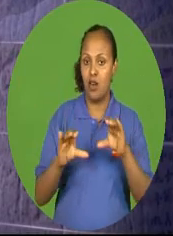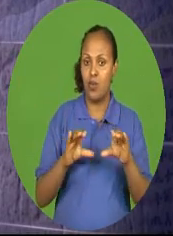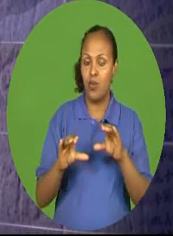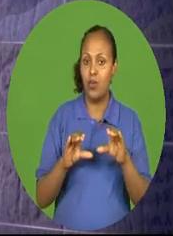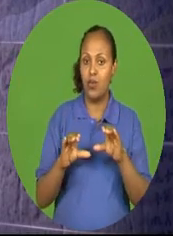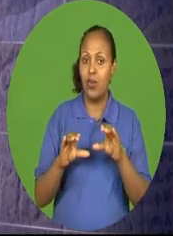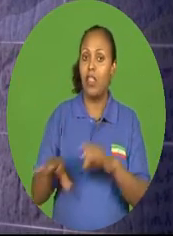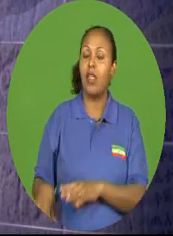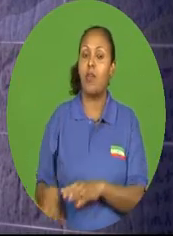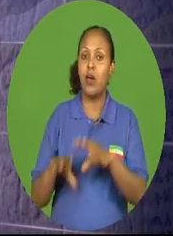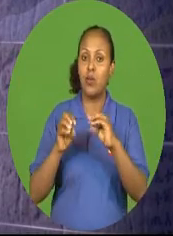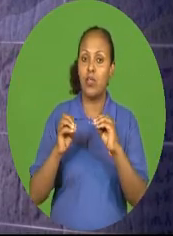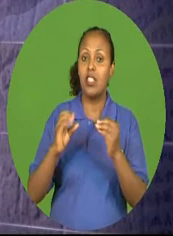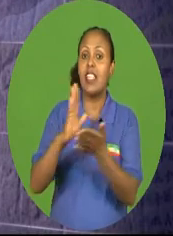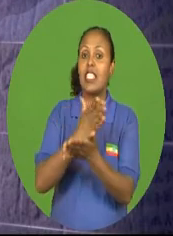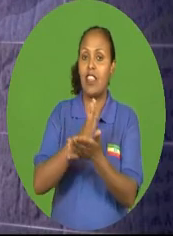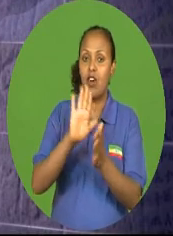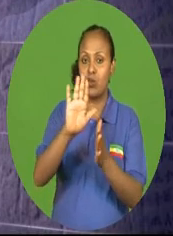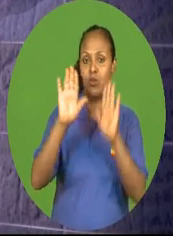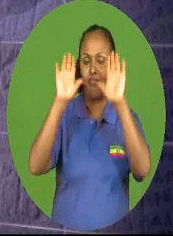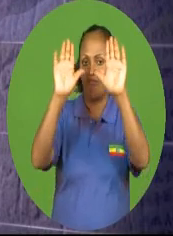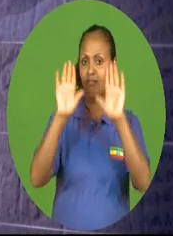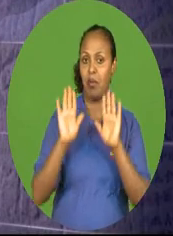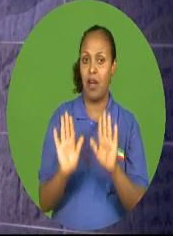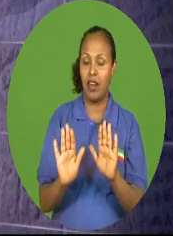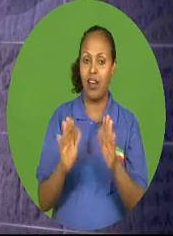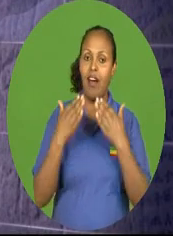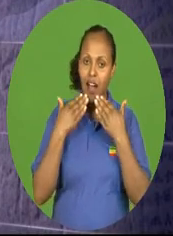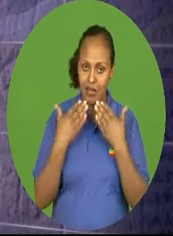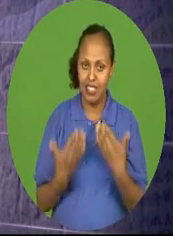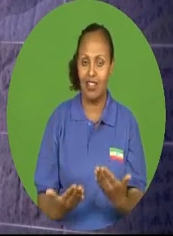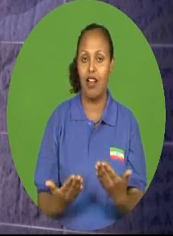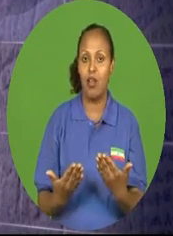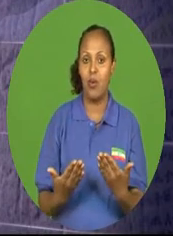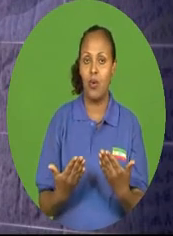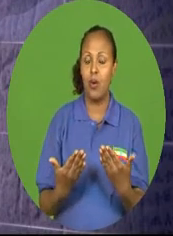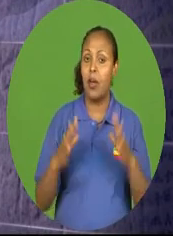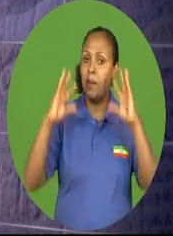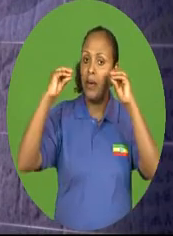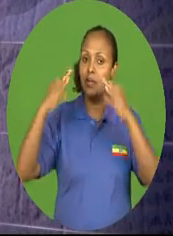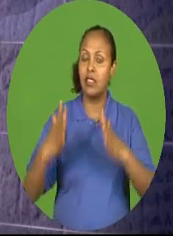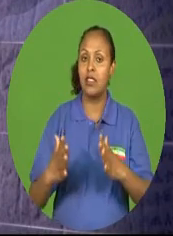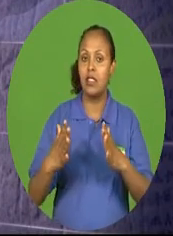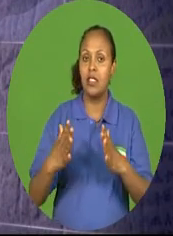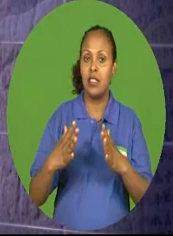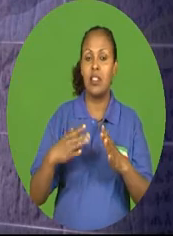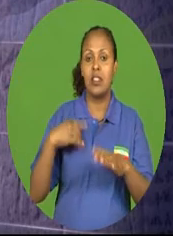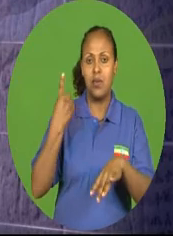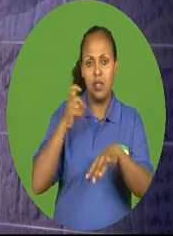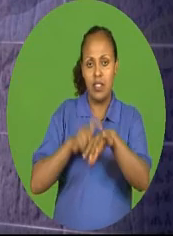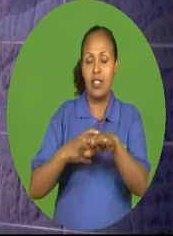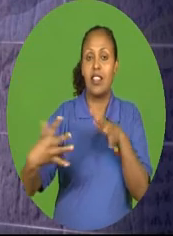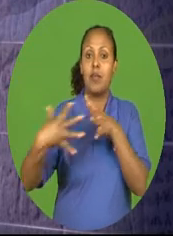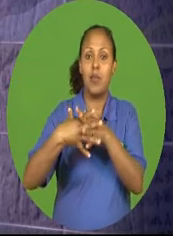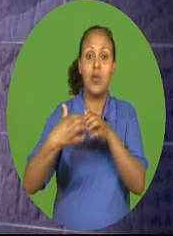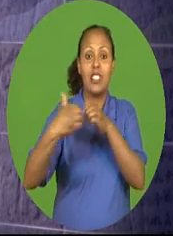ተስፋ አደርጋለሁ። ተማሪዎች ተሳትፏችሁን በማድነቅ አመሰግናለሁ። መምህር